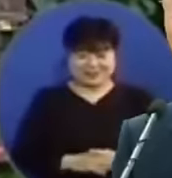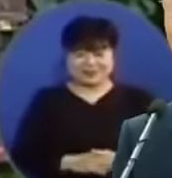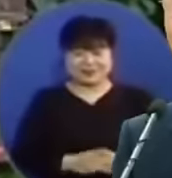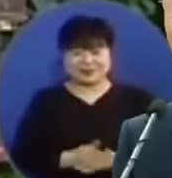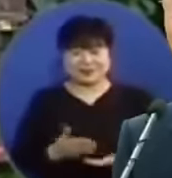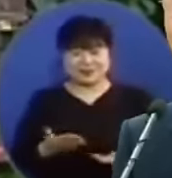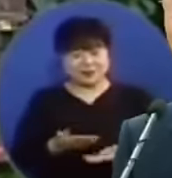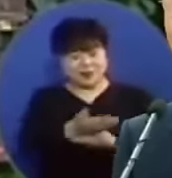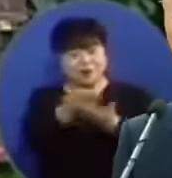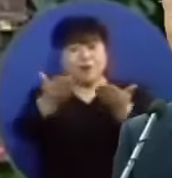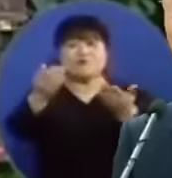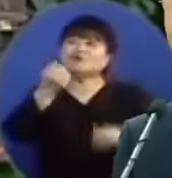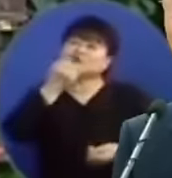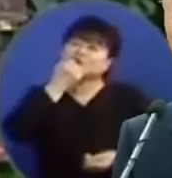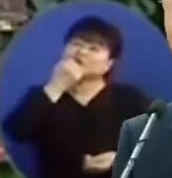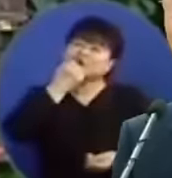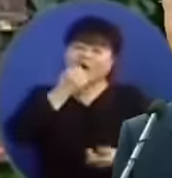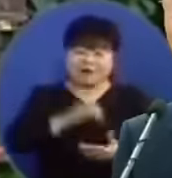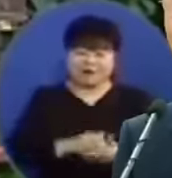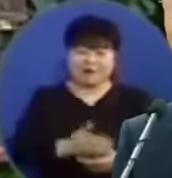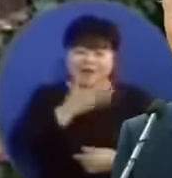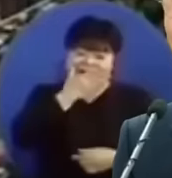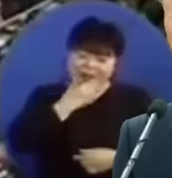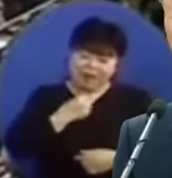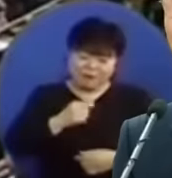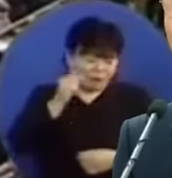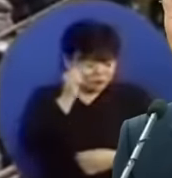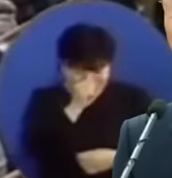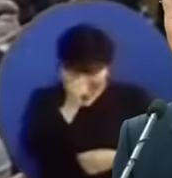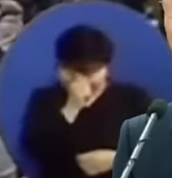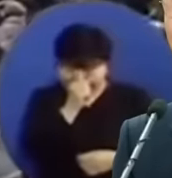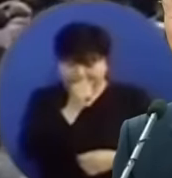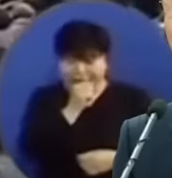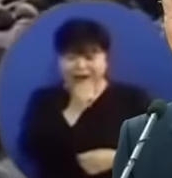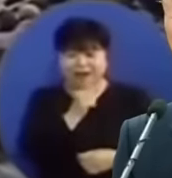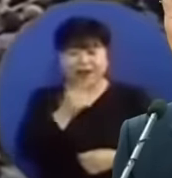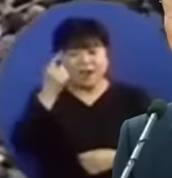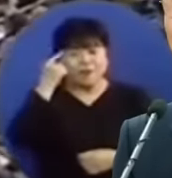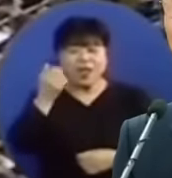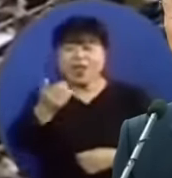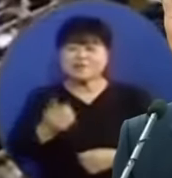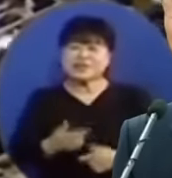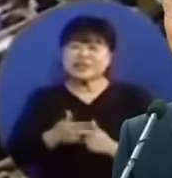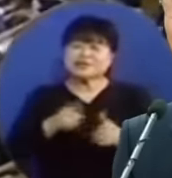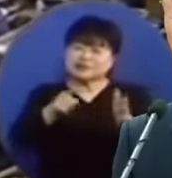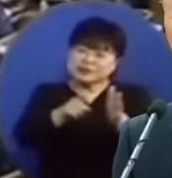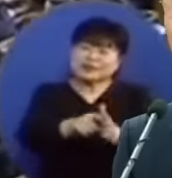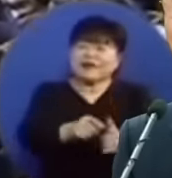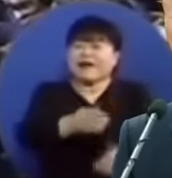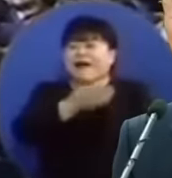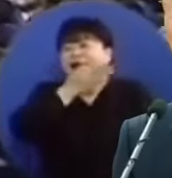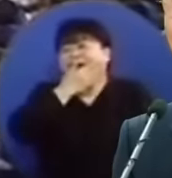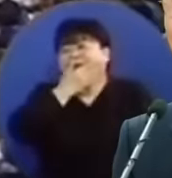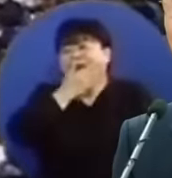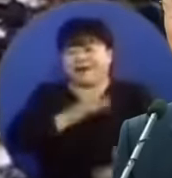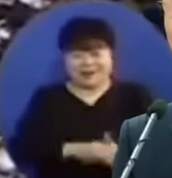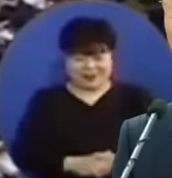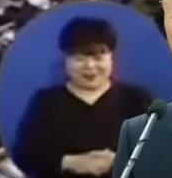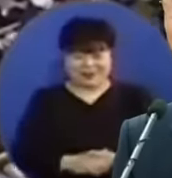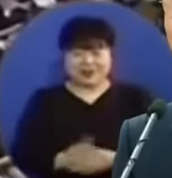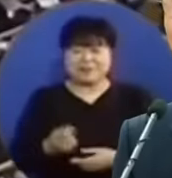펴면 제 손이 웃는 것 같고 이렇게 행복하고 좋을 수가 없습니다. 제가 왜 진작 예수님을 믿지 않았는지 모르겠습니다.